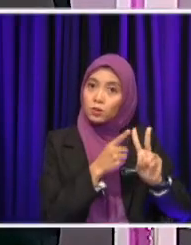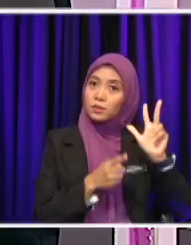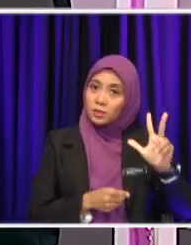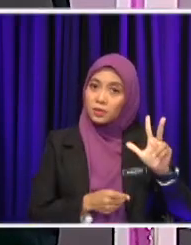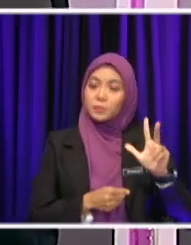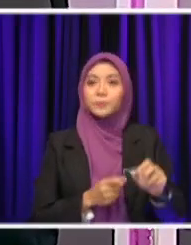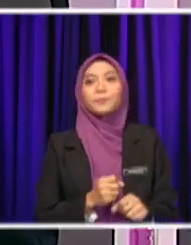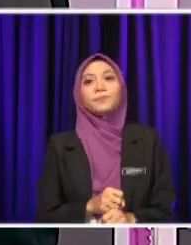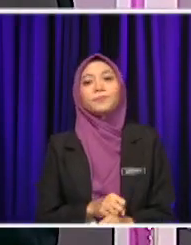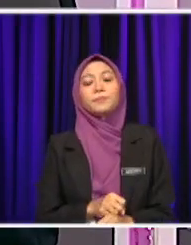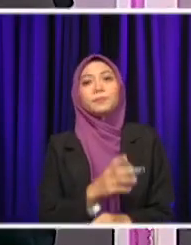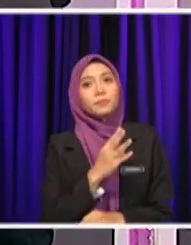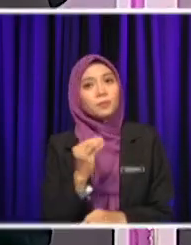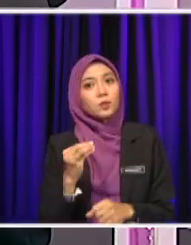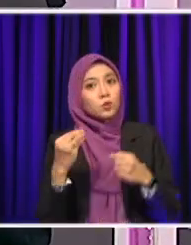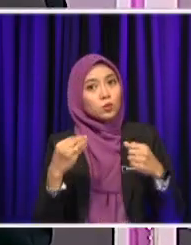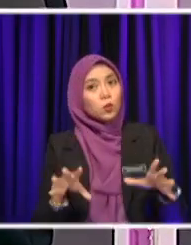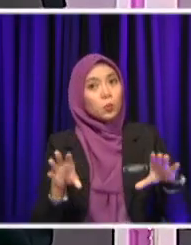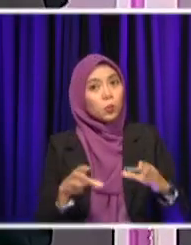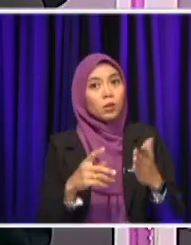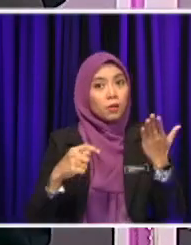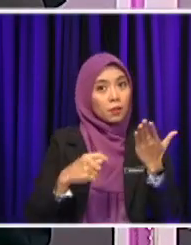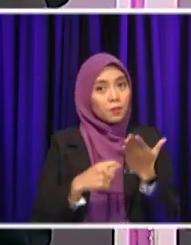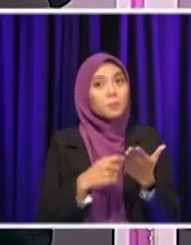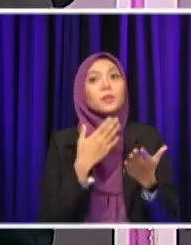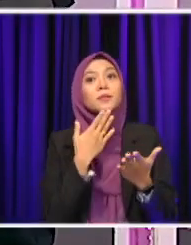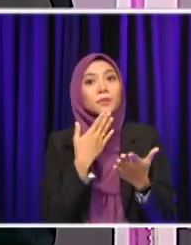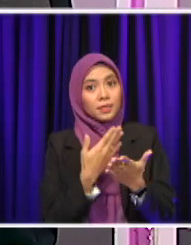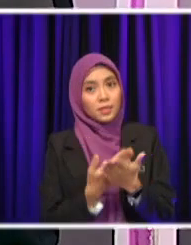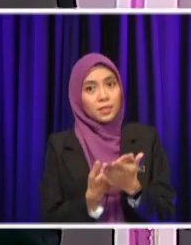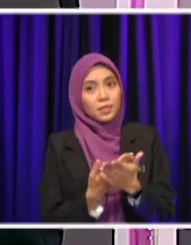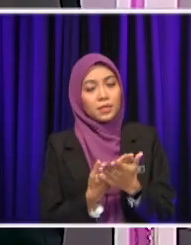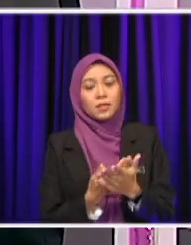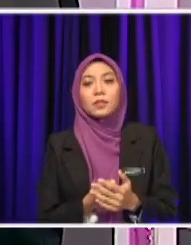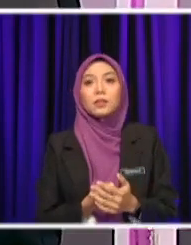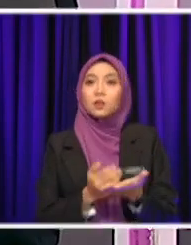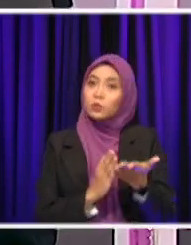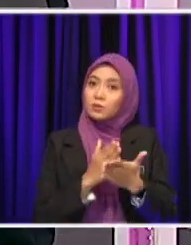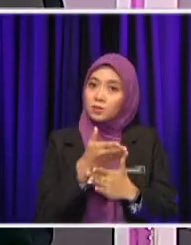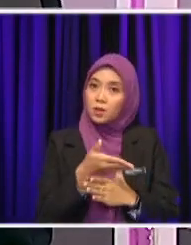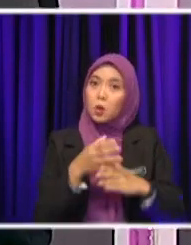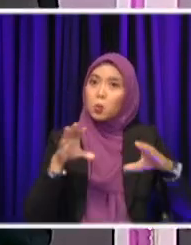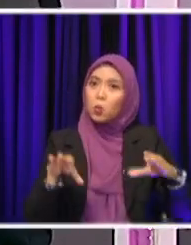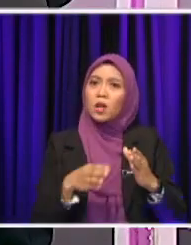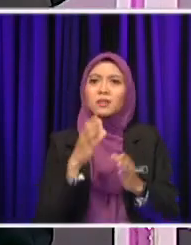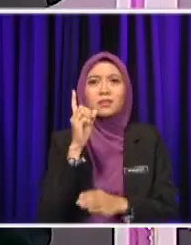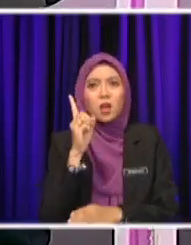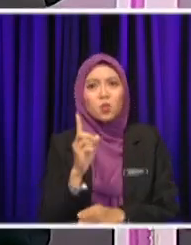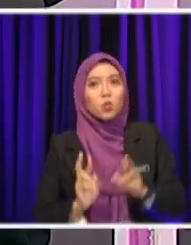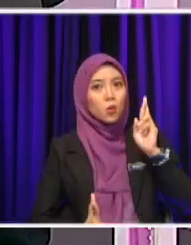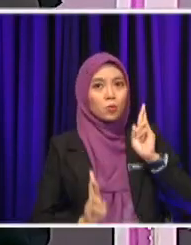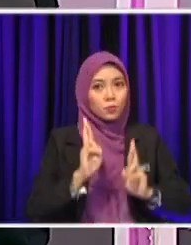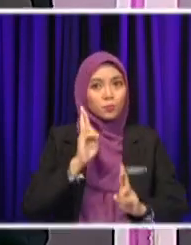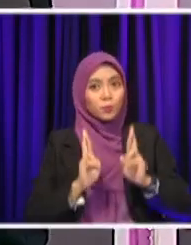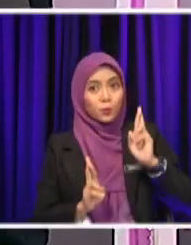melalui proses penilaian, penambahbaikan. Kemudian Aiman dapat menghasilkan satu robot yang terakhir, iaitu